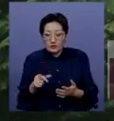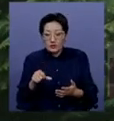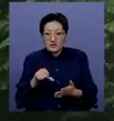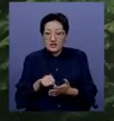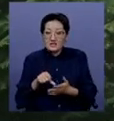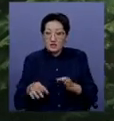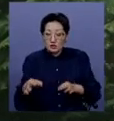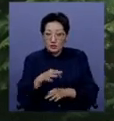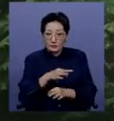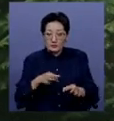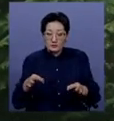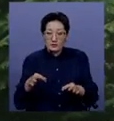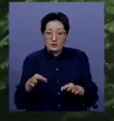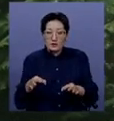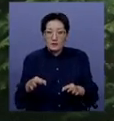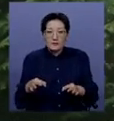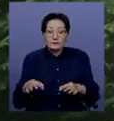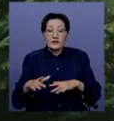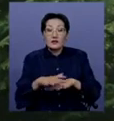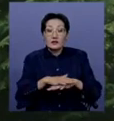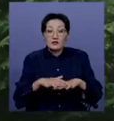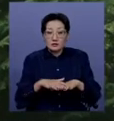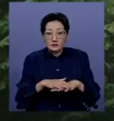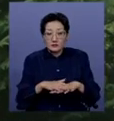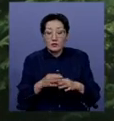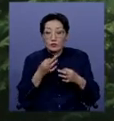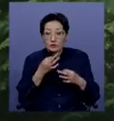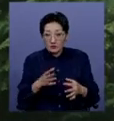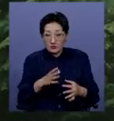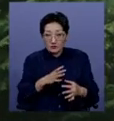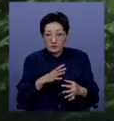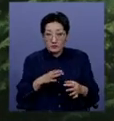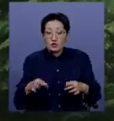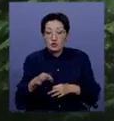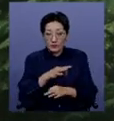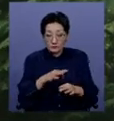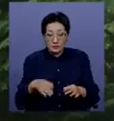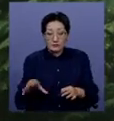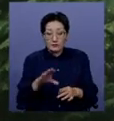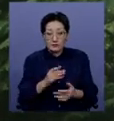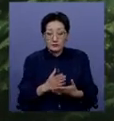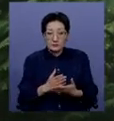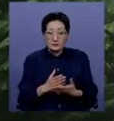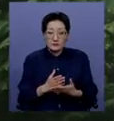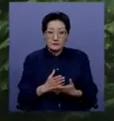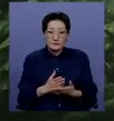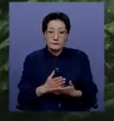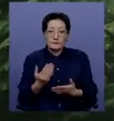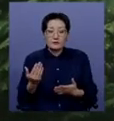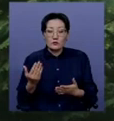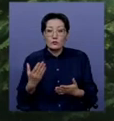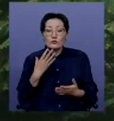қатысқан жобасы қалың көрерменнің көзайымына айналған жобалардың бәрі дерлік. Ол